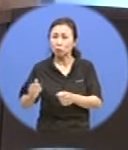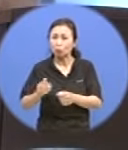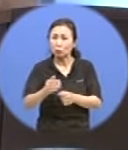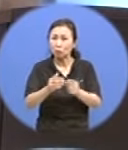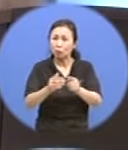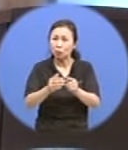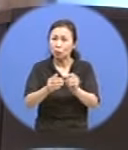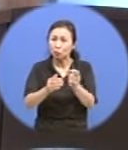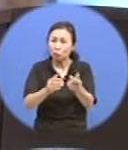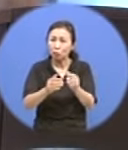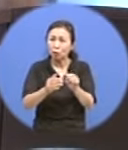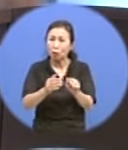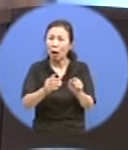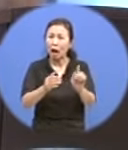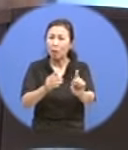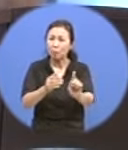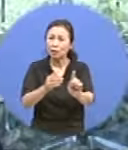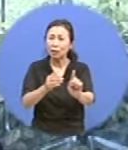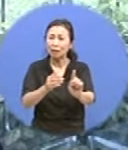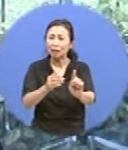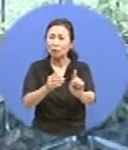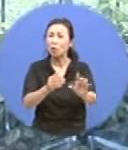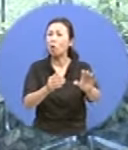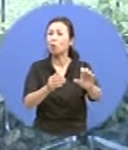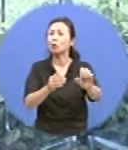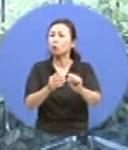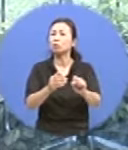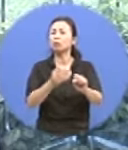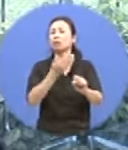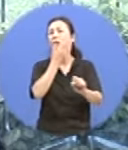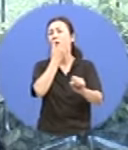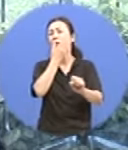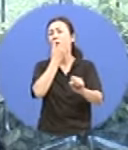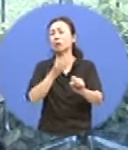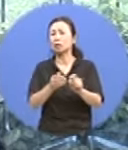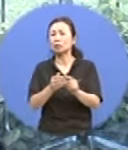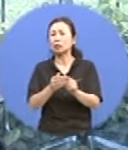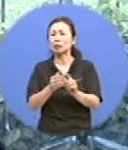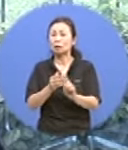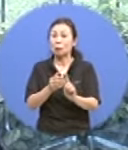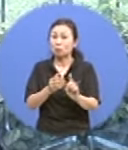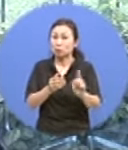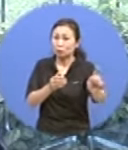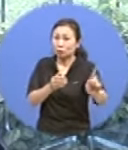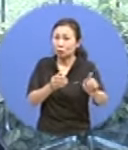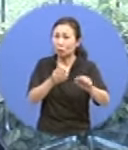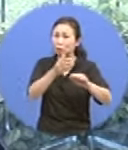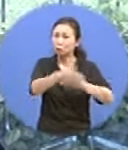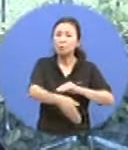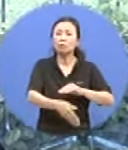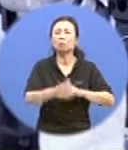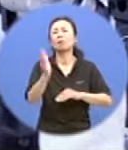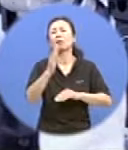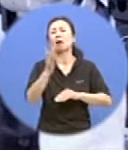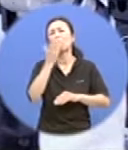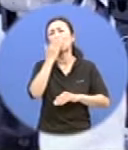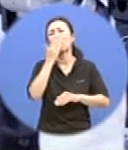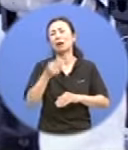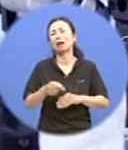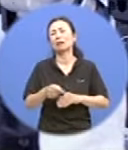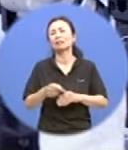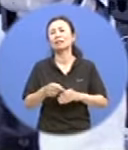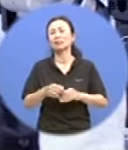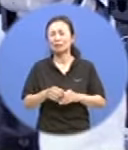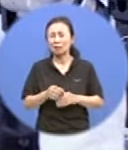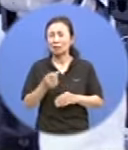ですね。 半歩先、 それを可能にするのが、基礎研究だと思ってます。商品